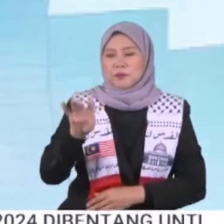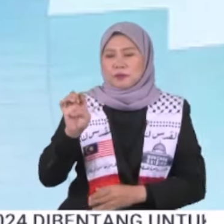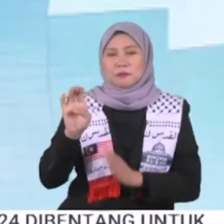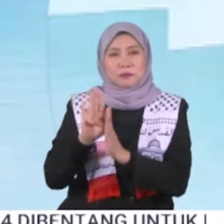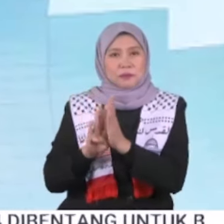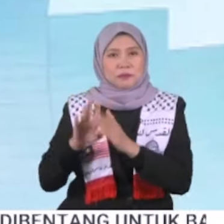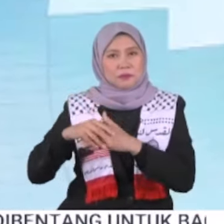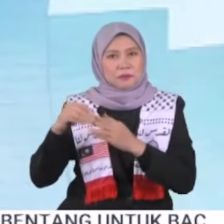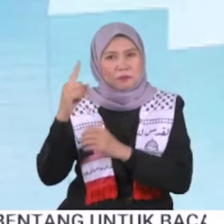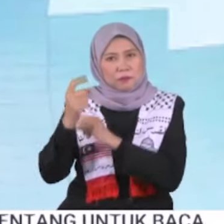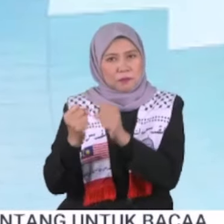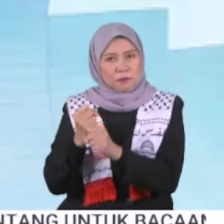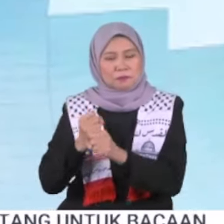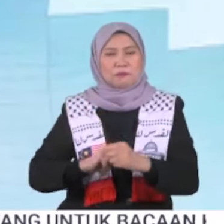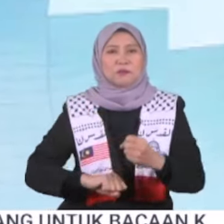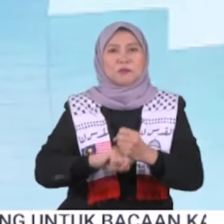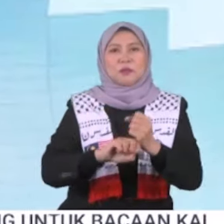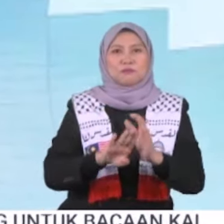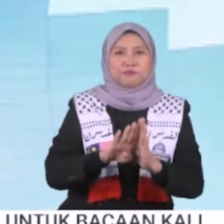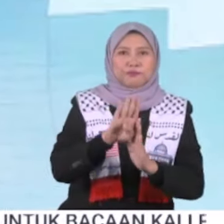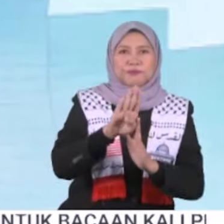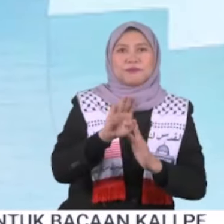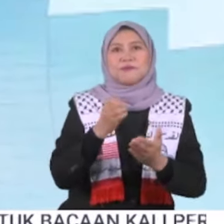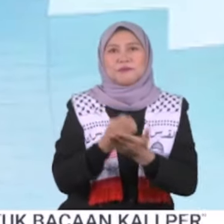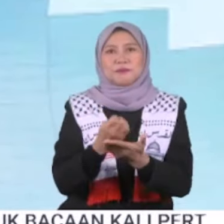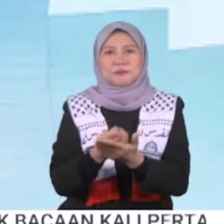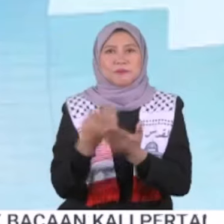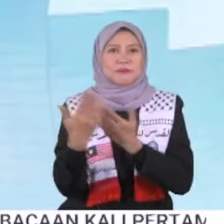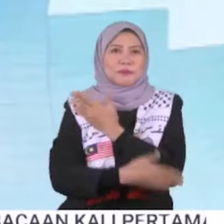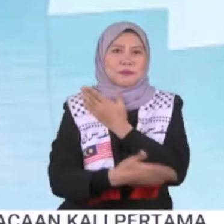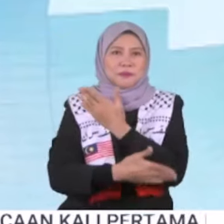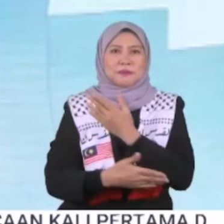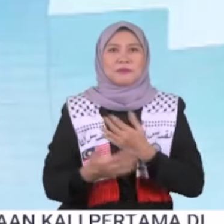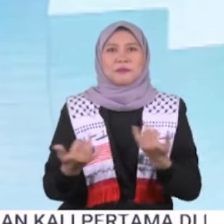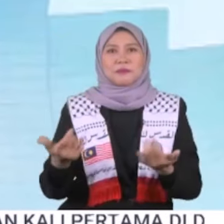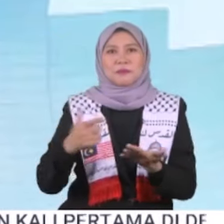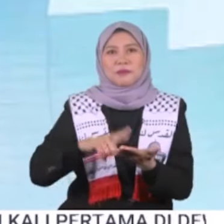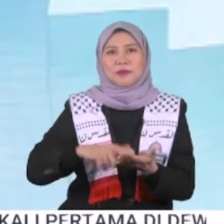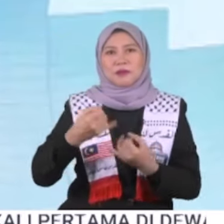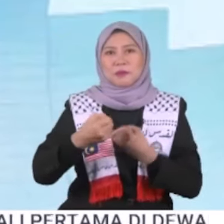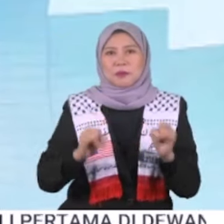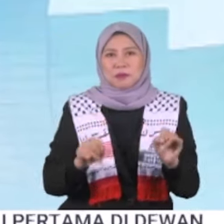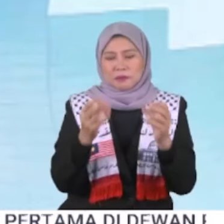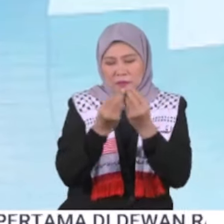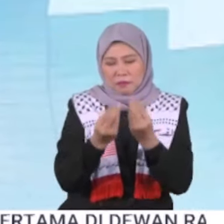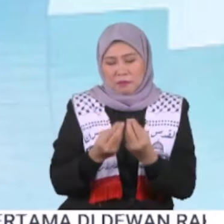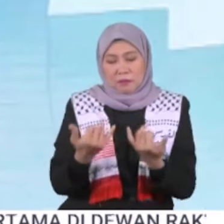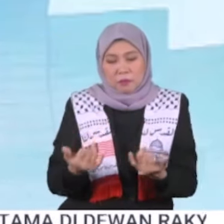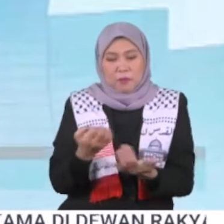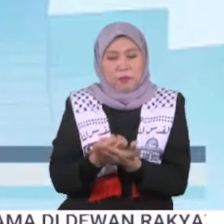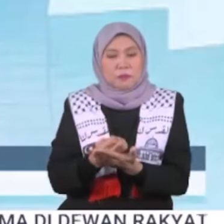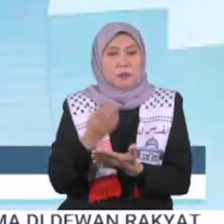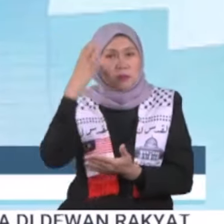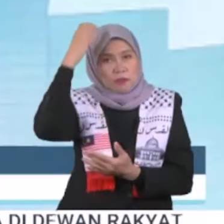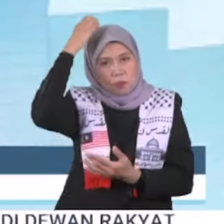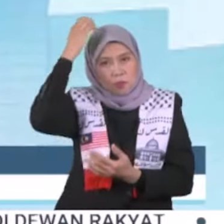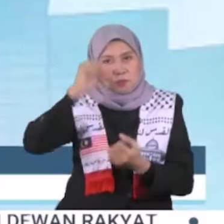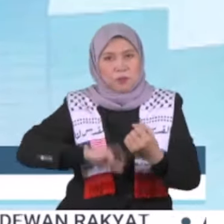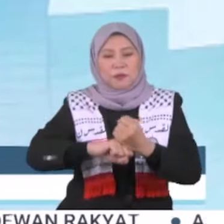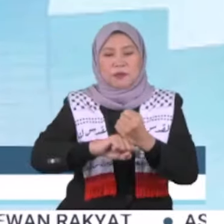RM400 bilion setahun dan menyumbang kepada penggerak ekonomi negara. Laporan Jabatan Perangkaan menyatakan ekonomi Selangor menyumbang